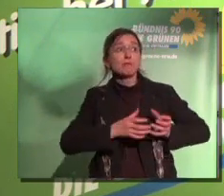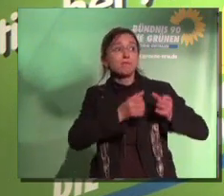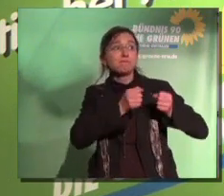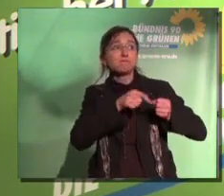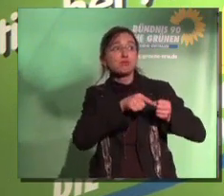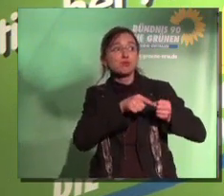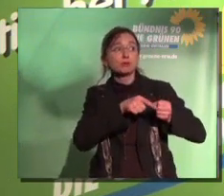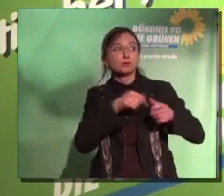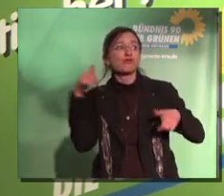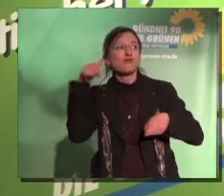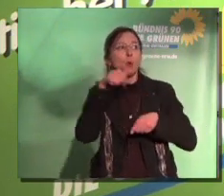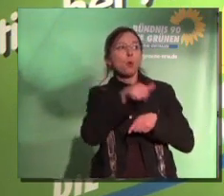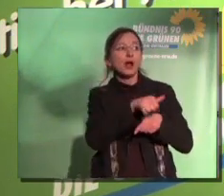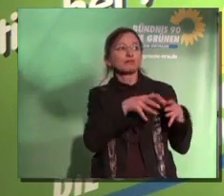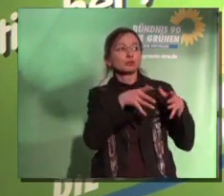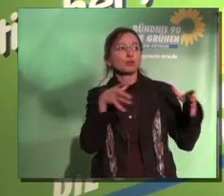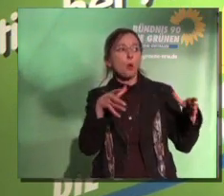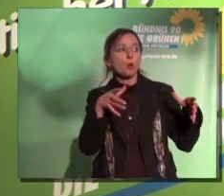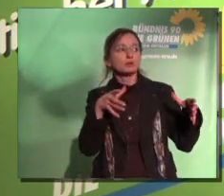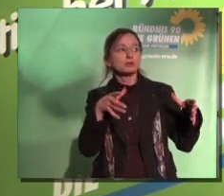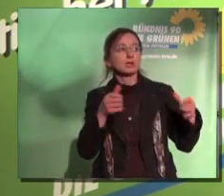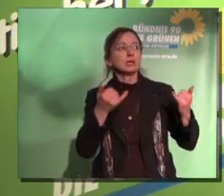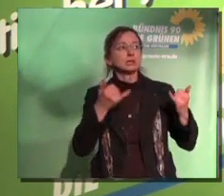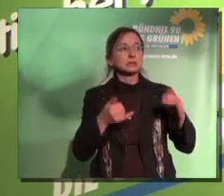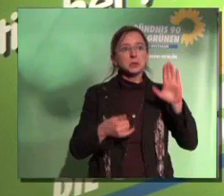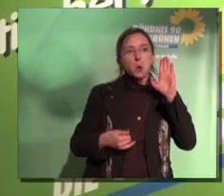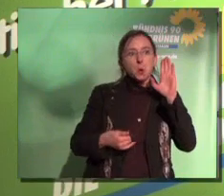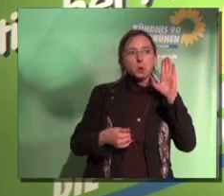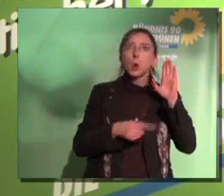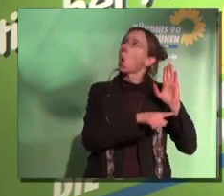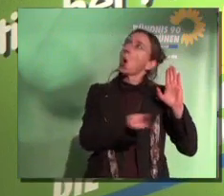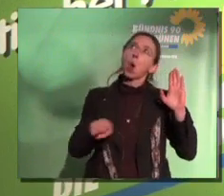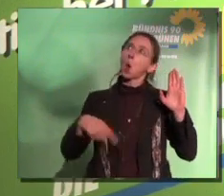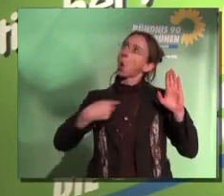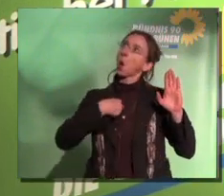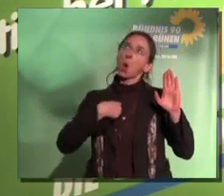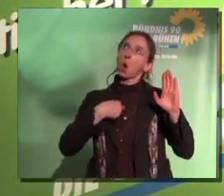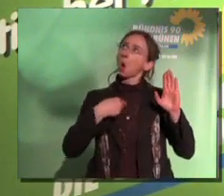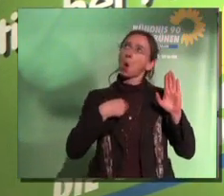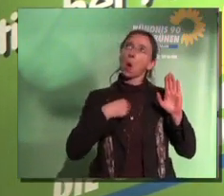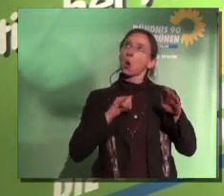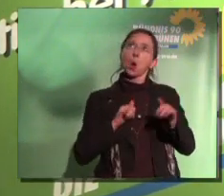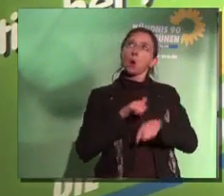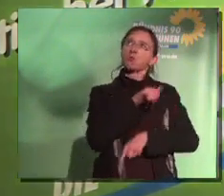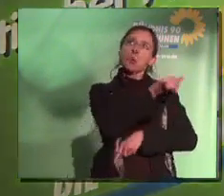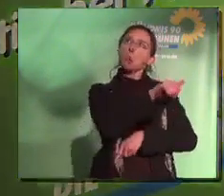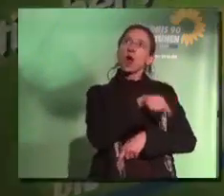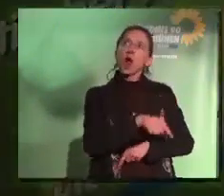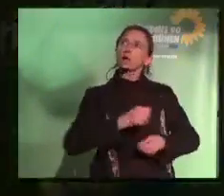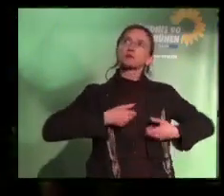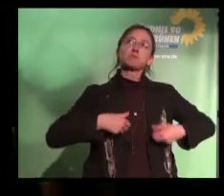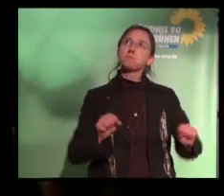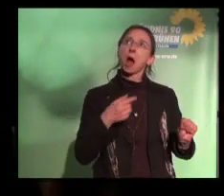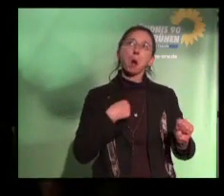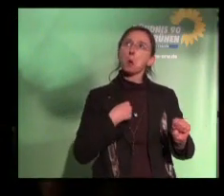Spruch rum, niemand hat die Absicht, einen Flughafen zu bauen. Ja? Wir werden sehen. Ja?